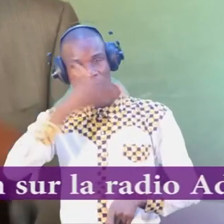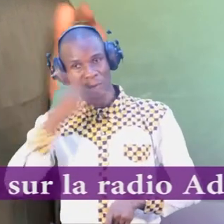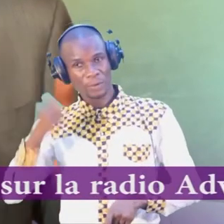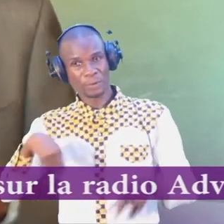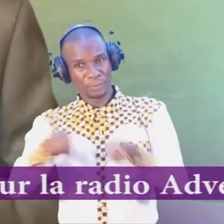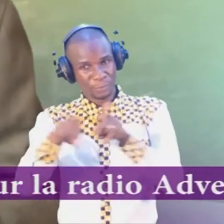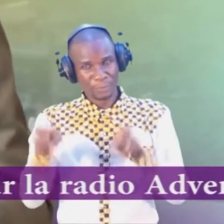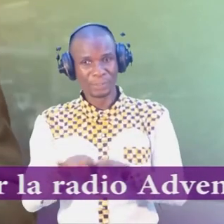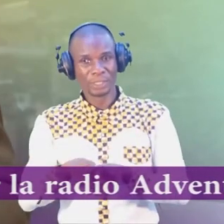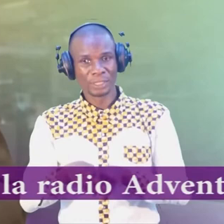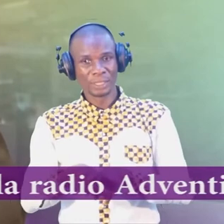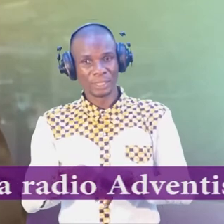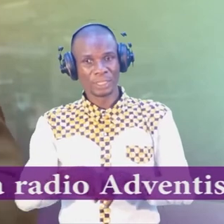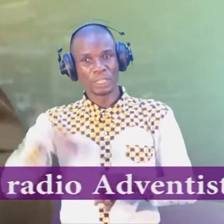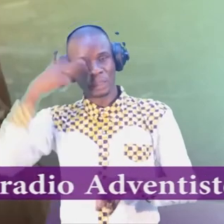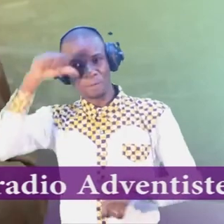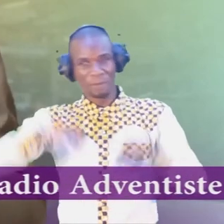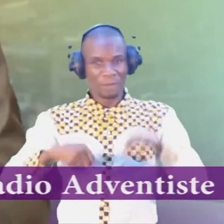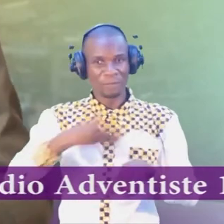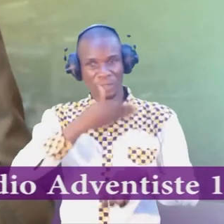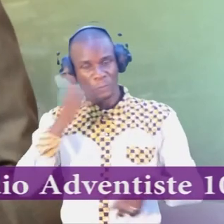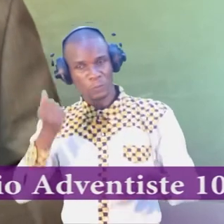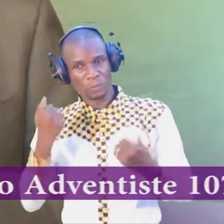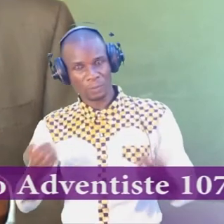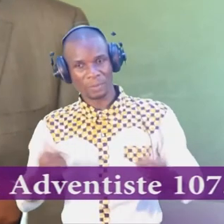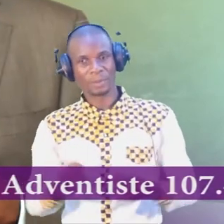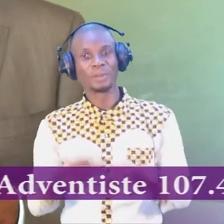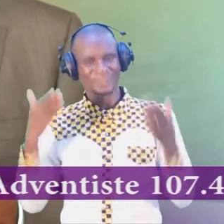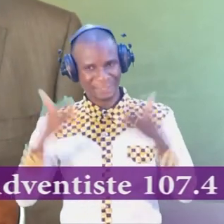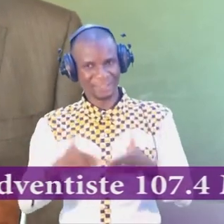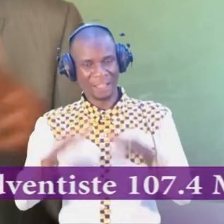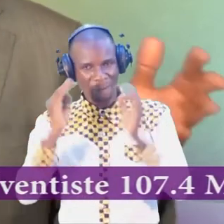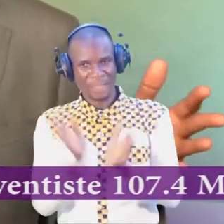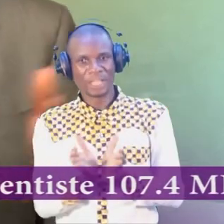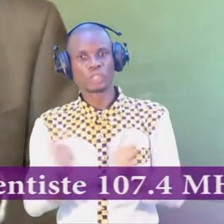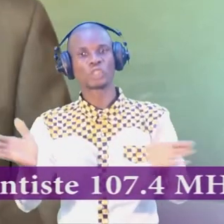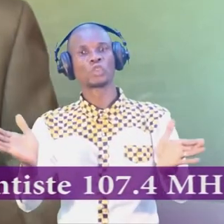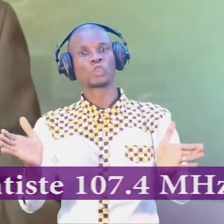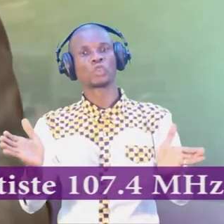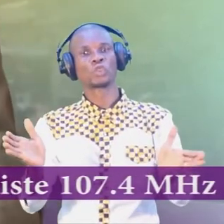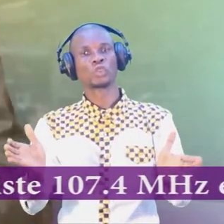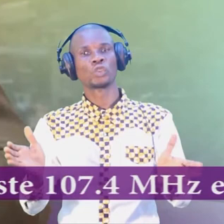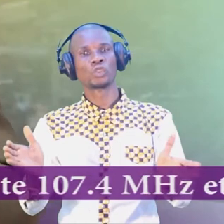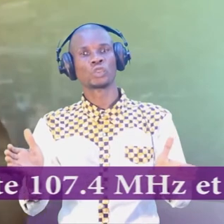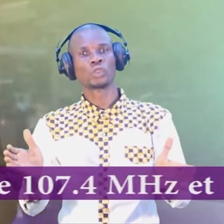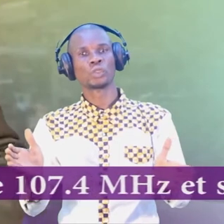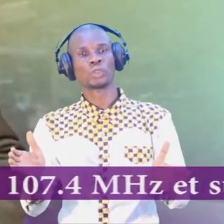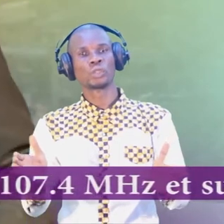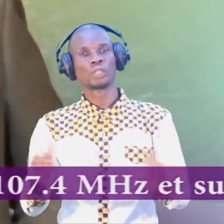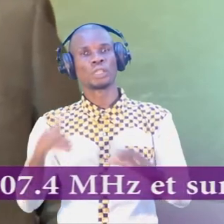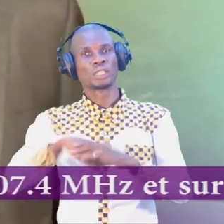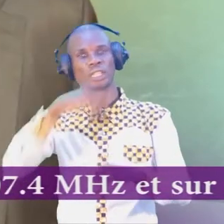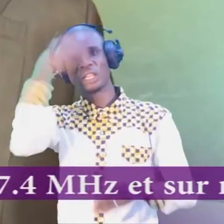Lakini kuna mambo mengine ambayo ya kinyume, kwamba uwe na wazazi wazuri wanazaa watoto wakorofi.